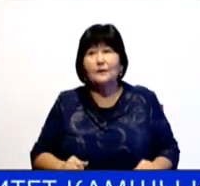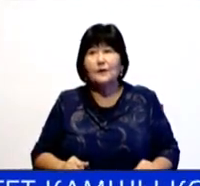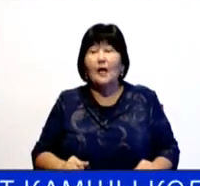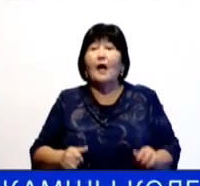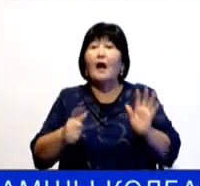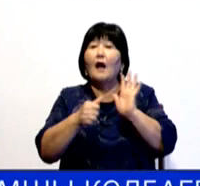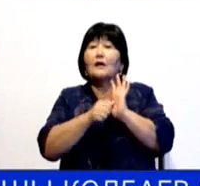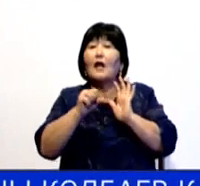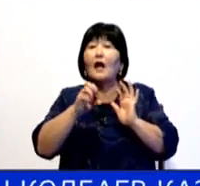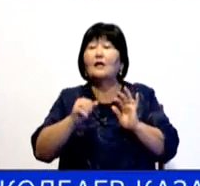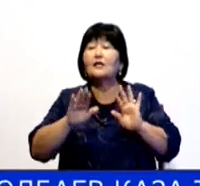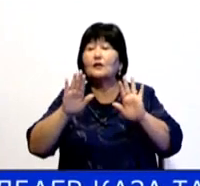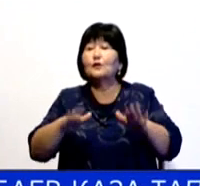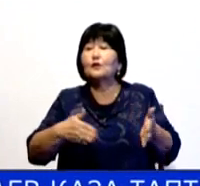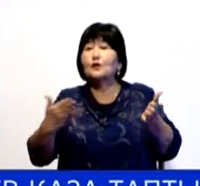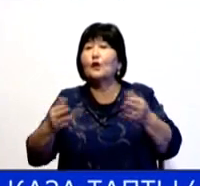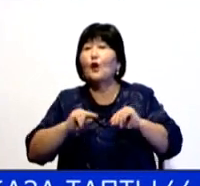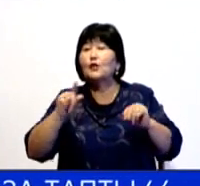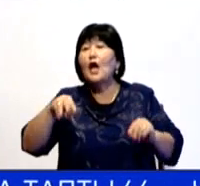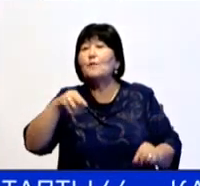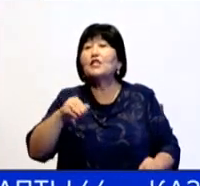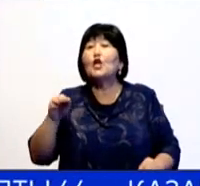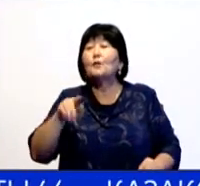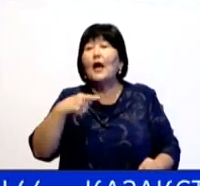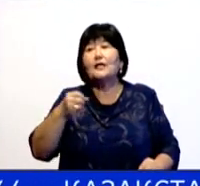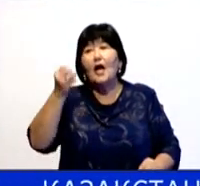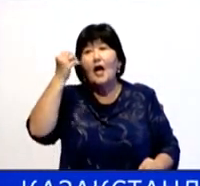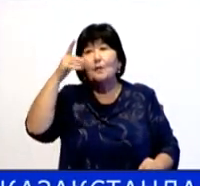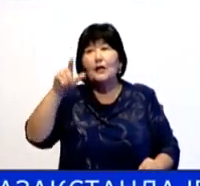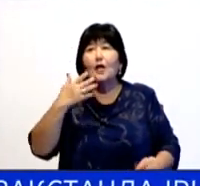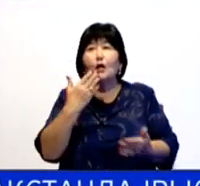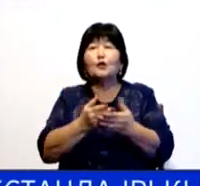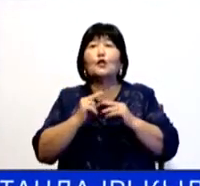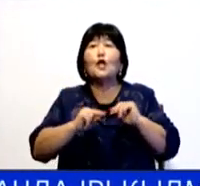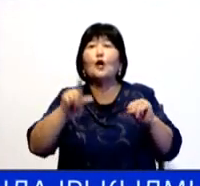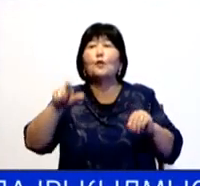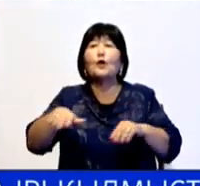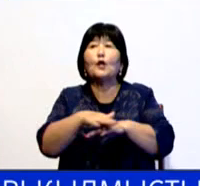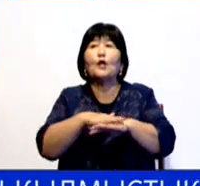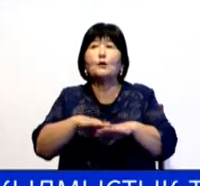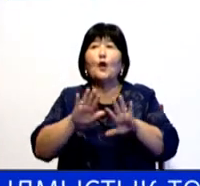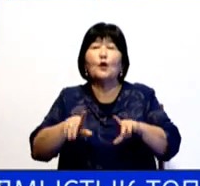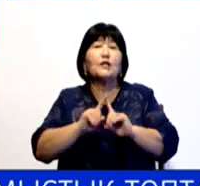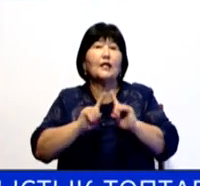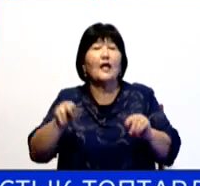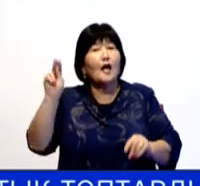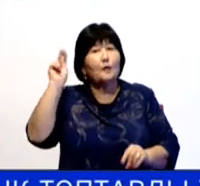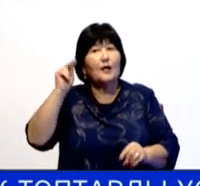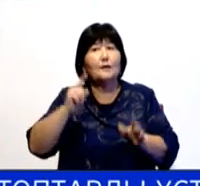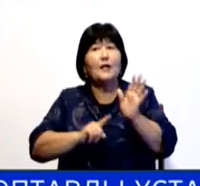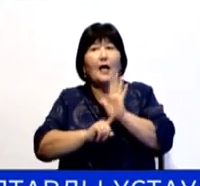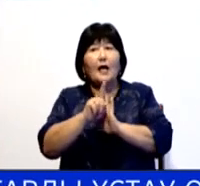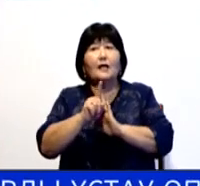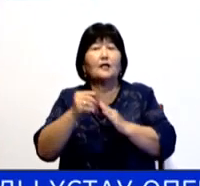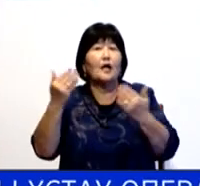Алтылаштың басы қосылса төрдегі орын ұстаздардікі деп Мағжан Жұмабаев айтқандай, парасат биігіне жол көрсеткен мұғалімдер қауымының қоғамда орны ерек. Білімді әліппеден бастап